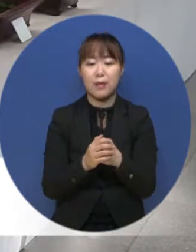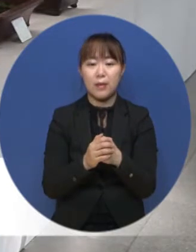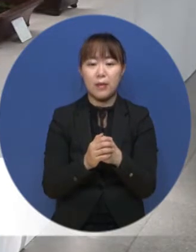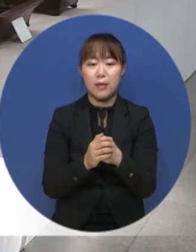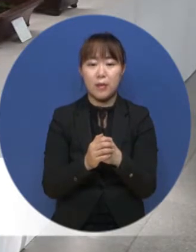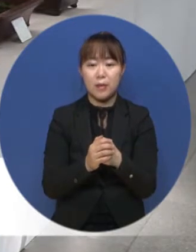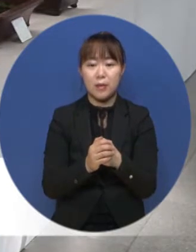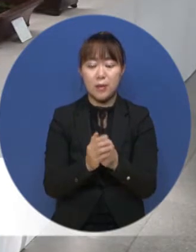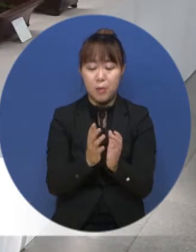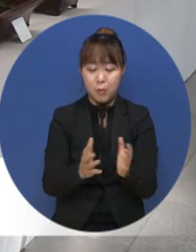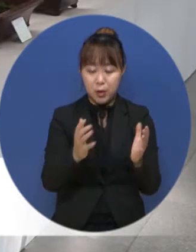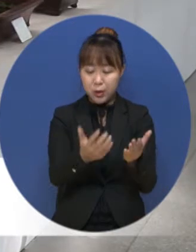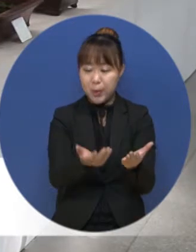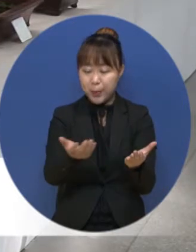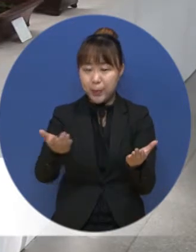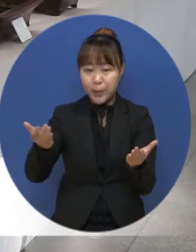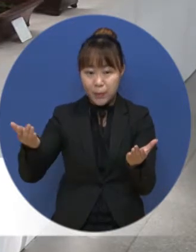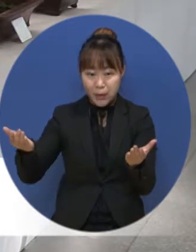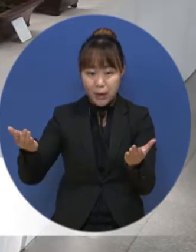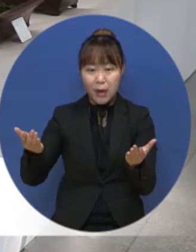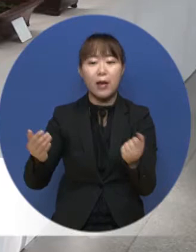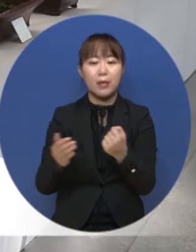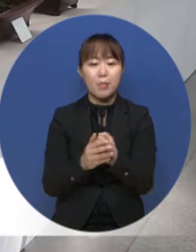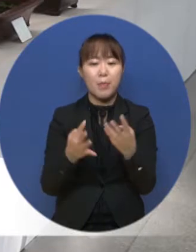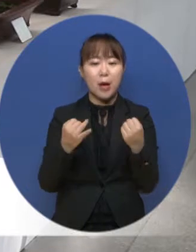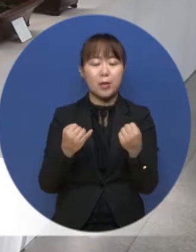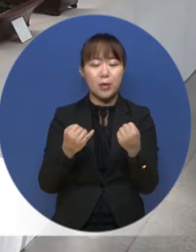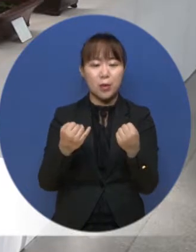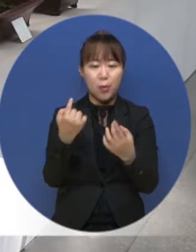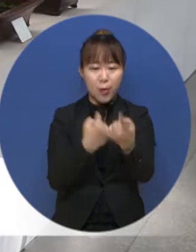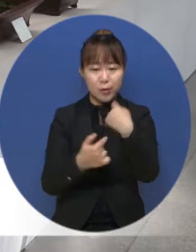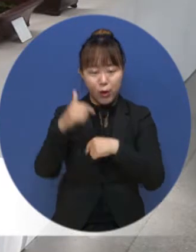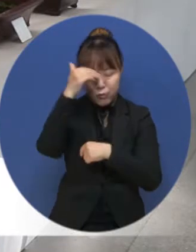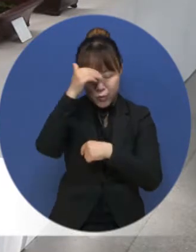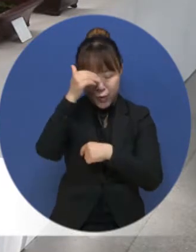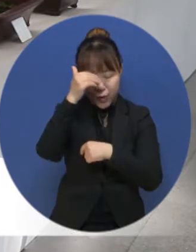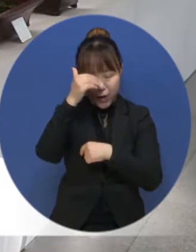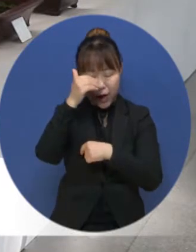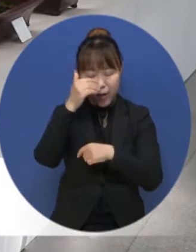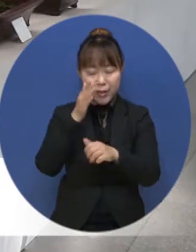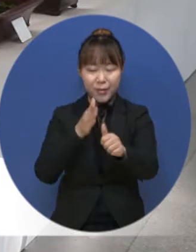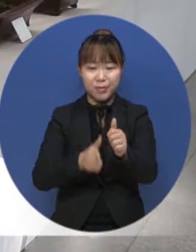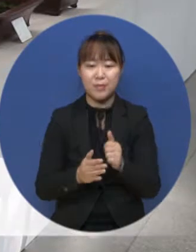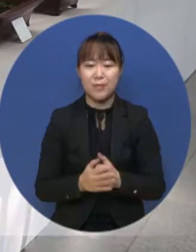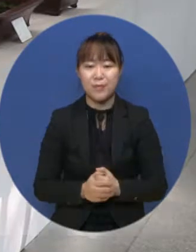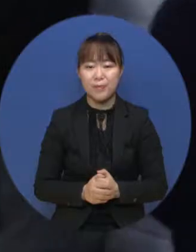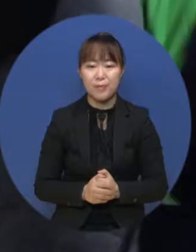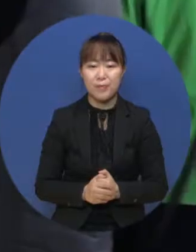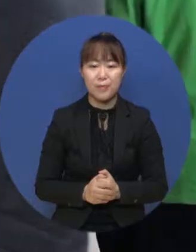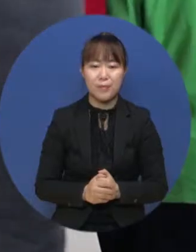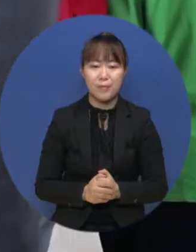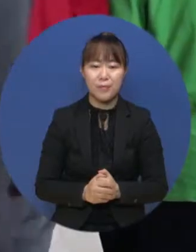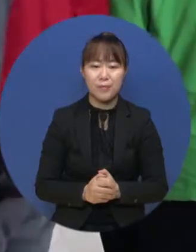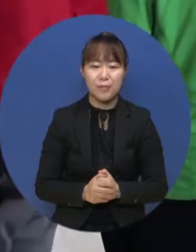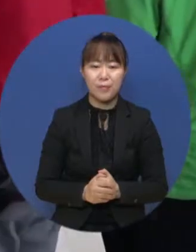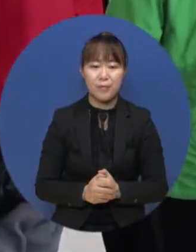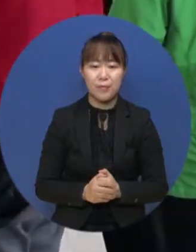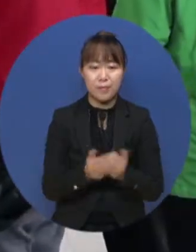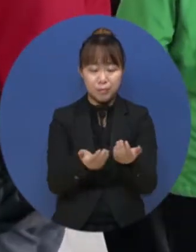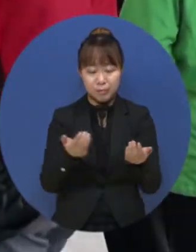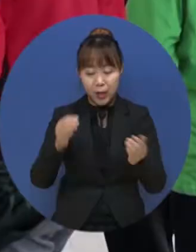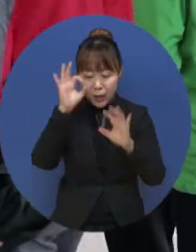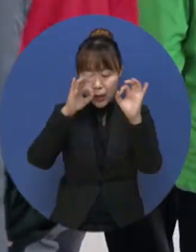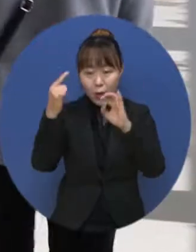그 전시회를 하고 있습니다. 많이 오셔서 구경들 하시고 가시면 좋을 것 같습니다. 또 전시회를